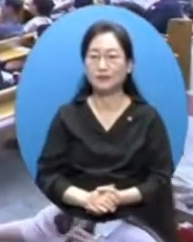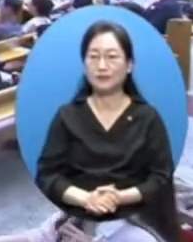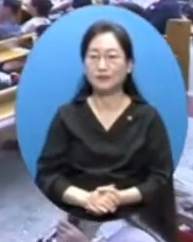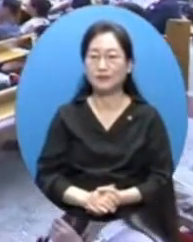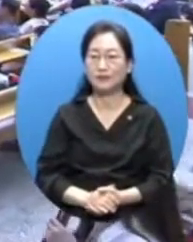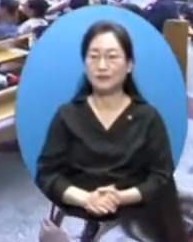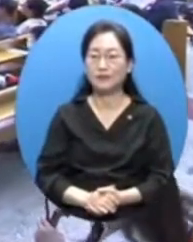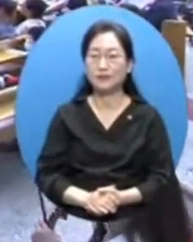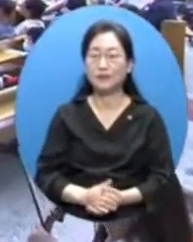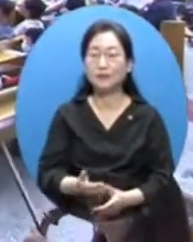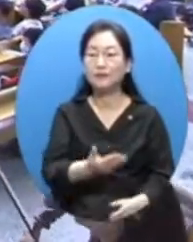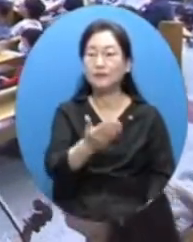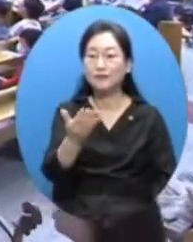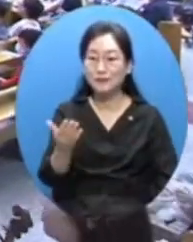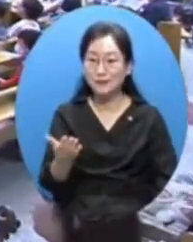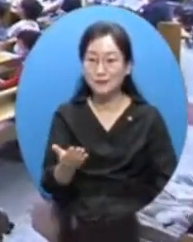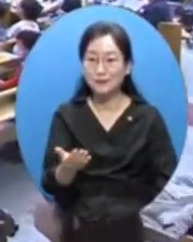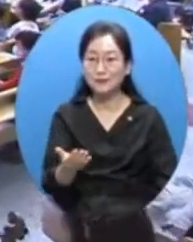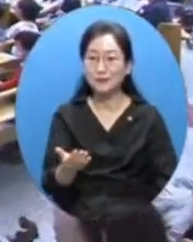여러분,